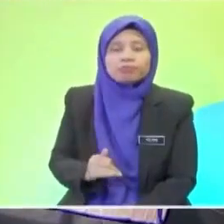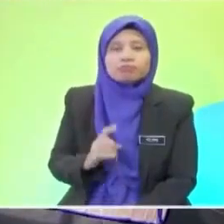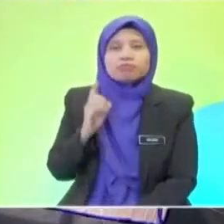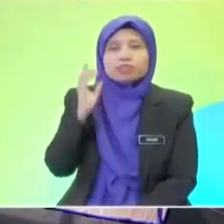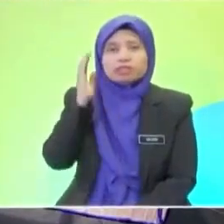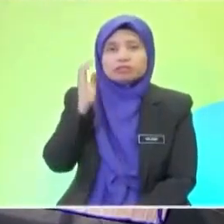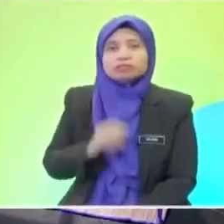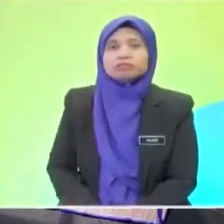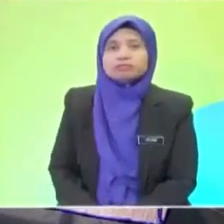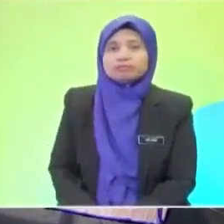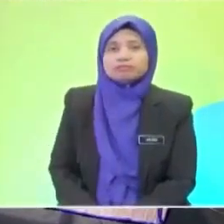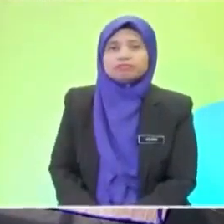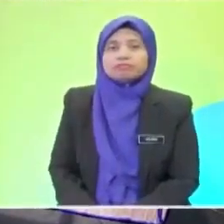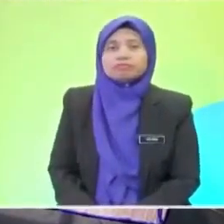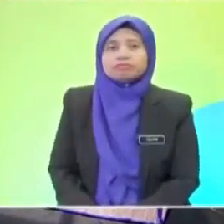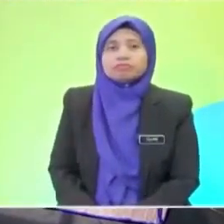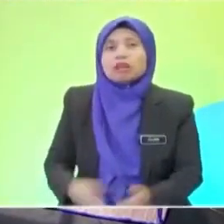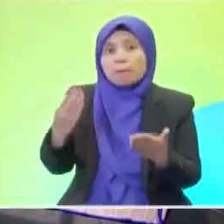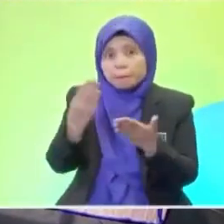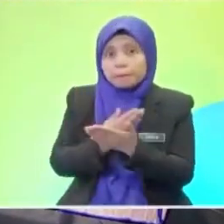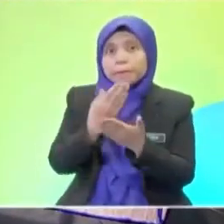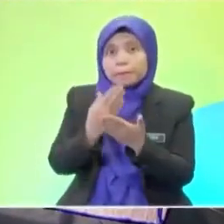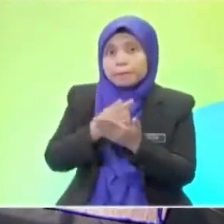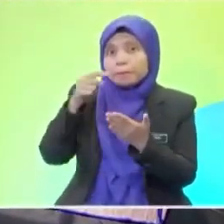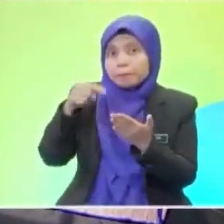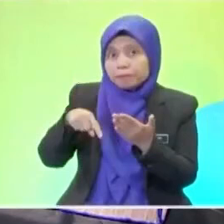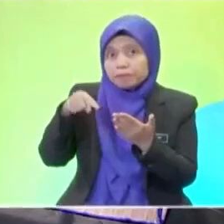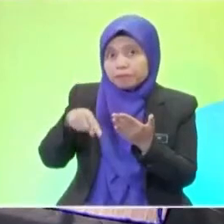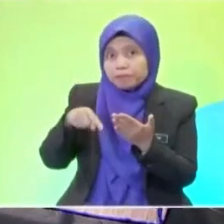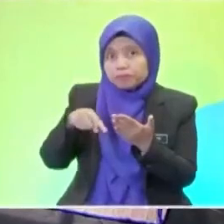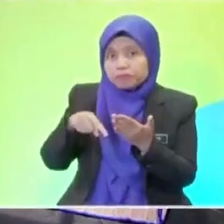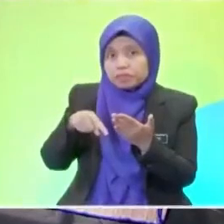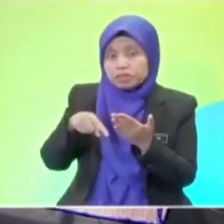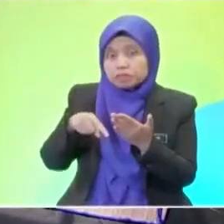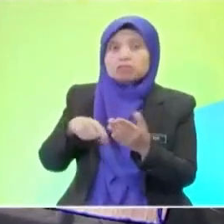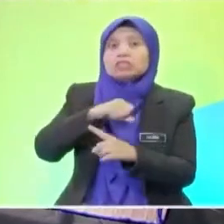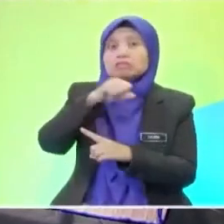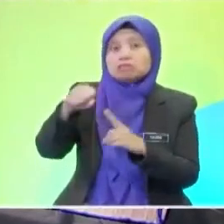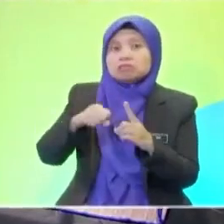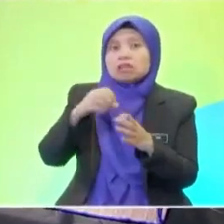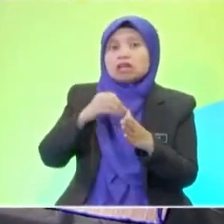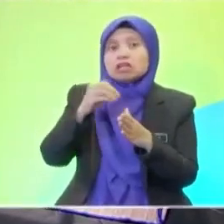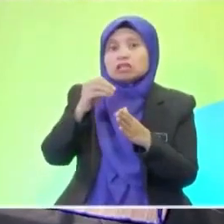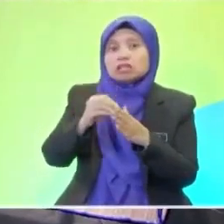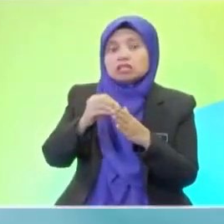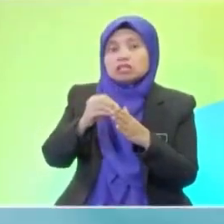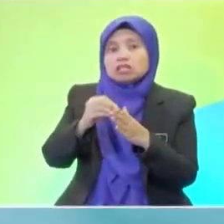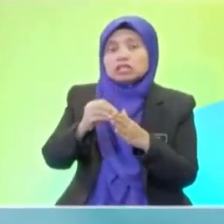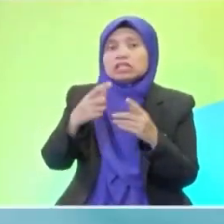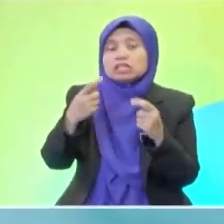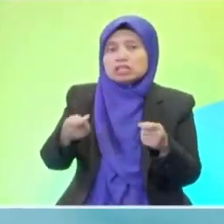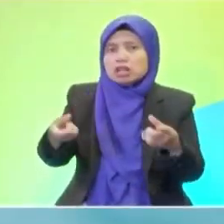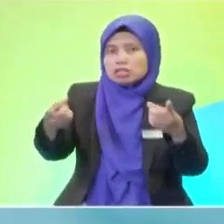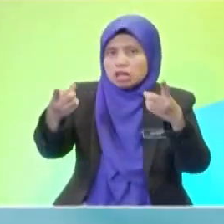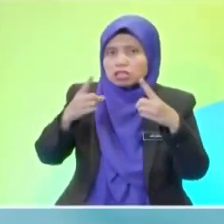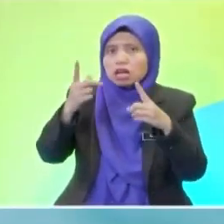Mari kita dengarkan baru-baru ini Rakan alam sekitar atau ras telah datang